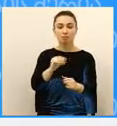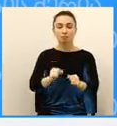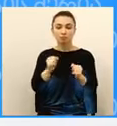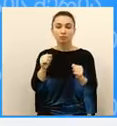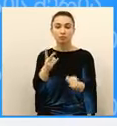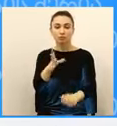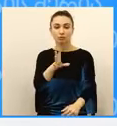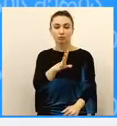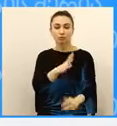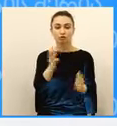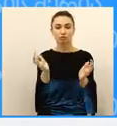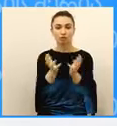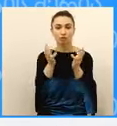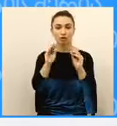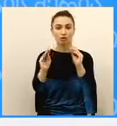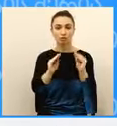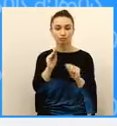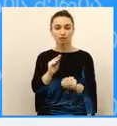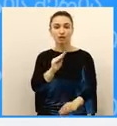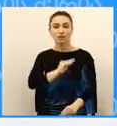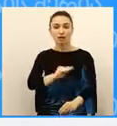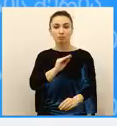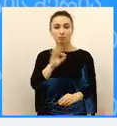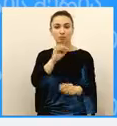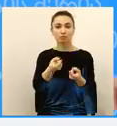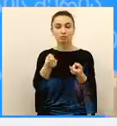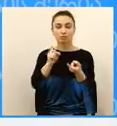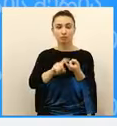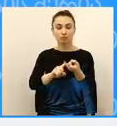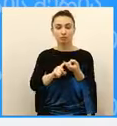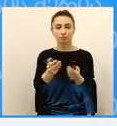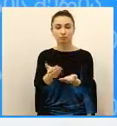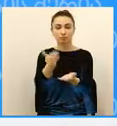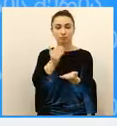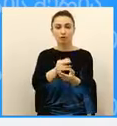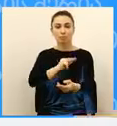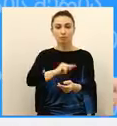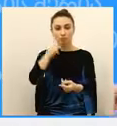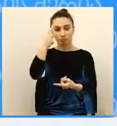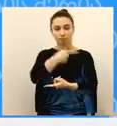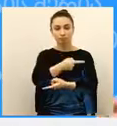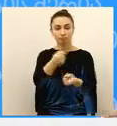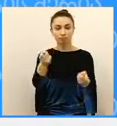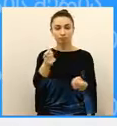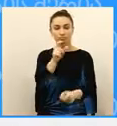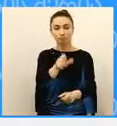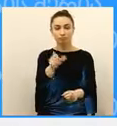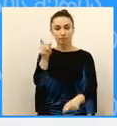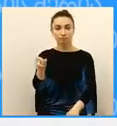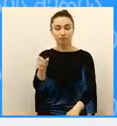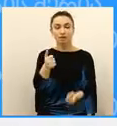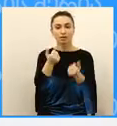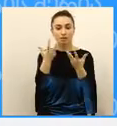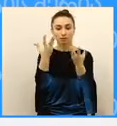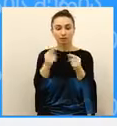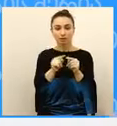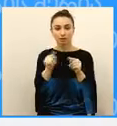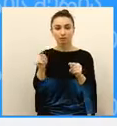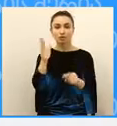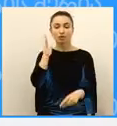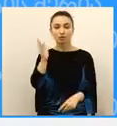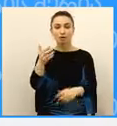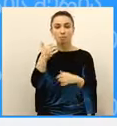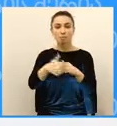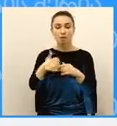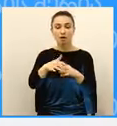მაქსიმალურად იყოს შენარჩუნებული სამუშაოებიდან გამომდინარე მინდა მოსახლეობას მივაწოდო ინფორმაცია რომ რამდენიმე დღეში